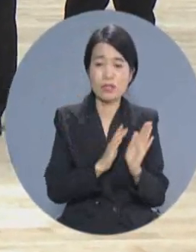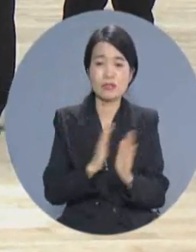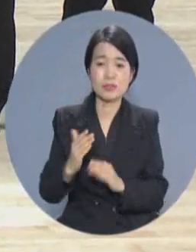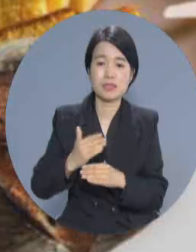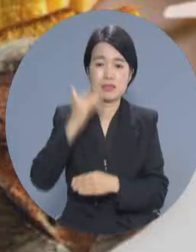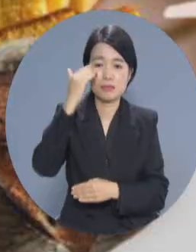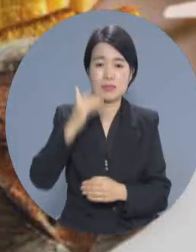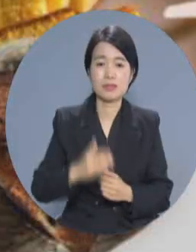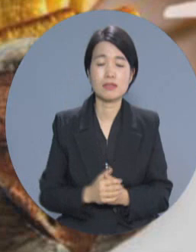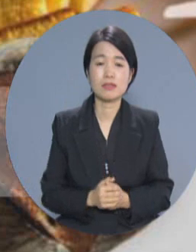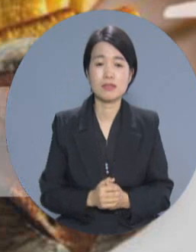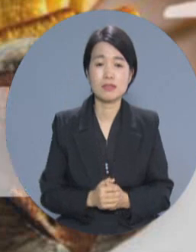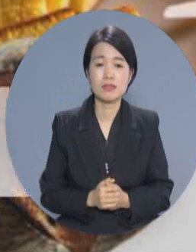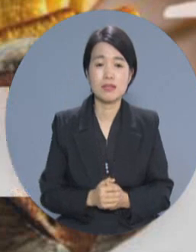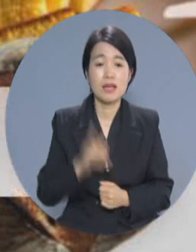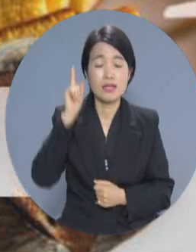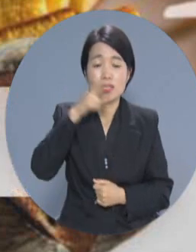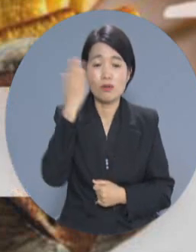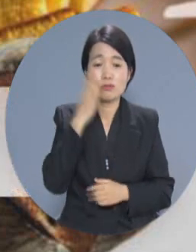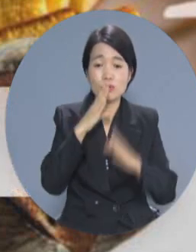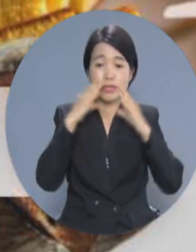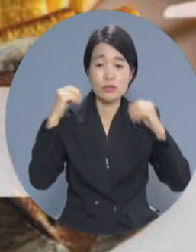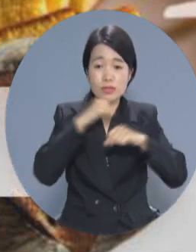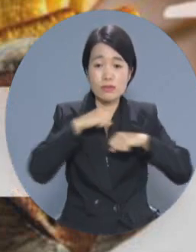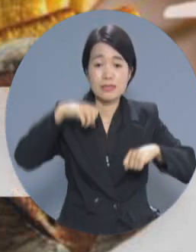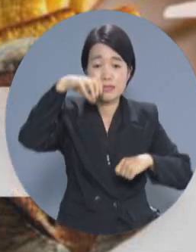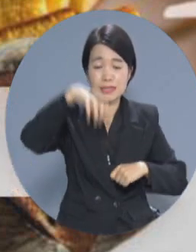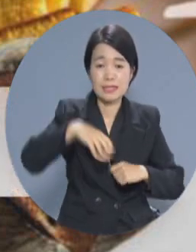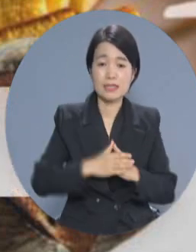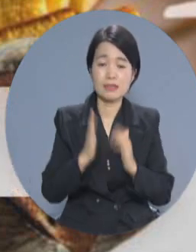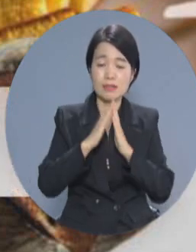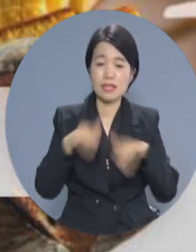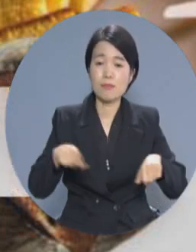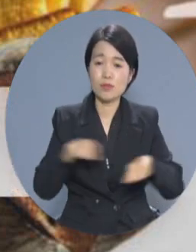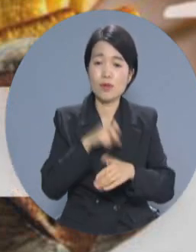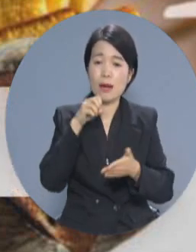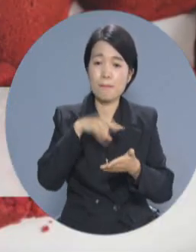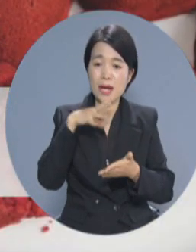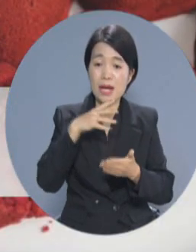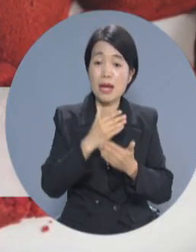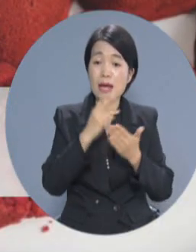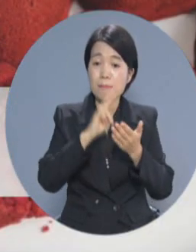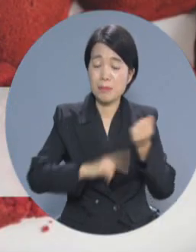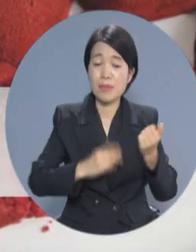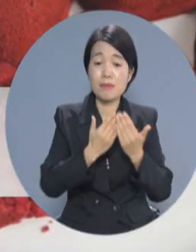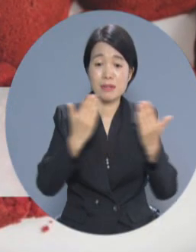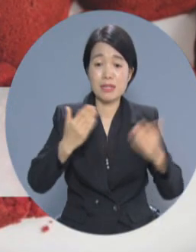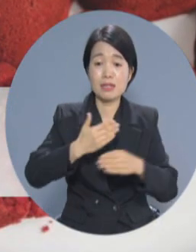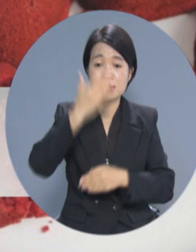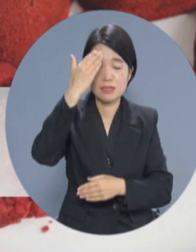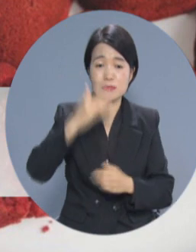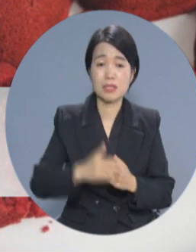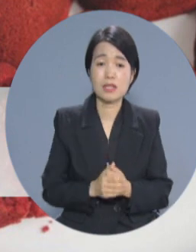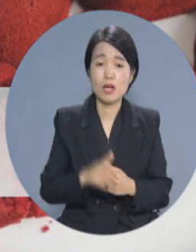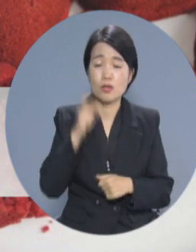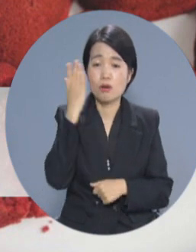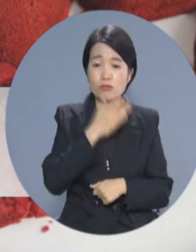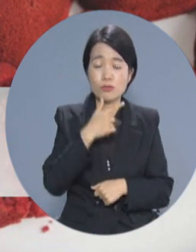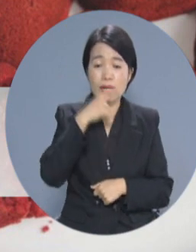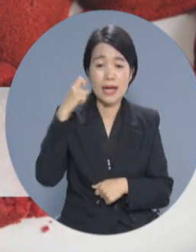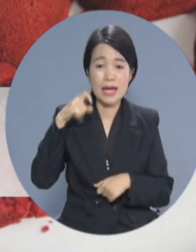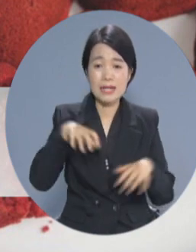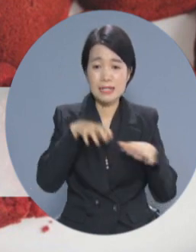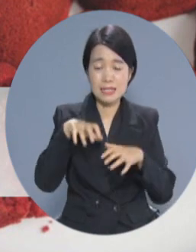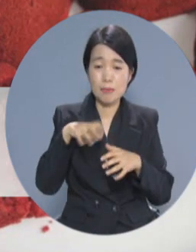마련됐습니다. 내일 여수 이순신 광장에서 전라남도 특화빵 판촉 행사가 진행됩니다. 여수